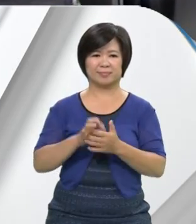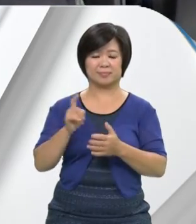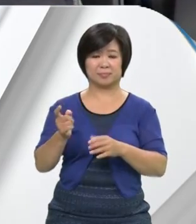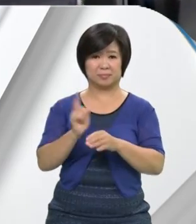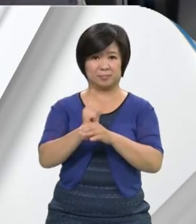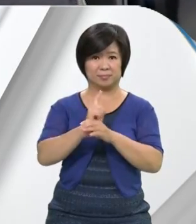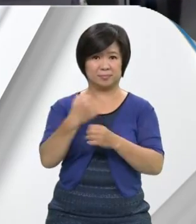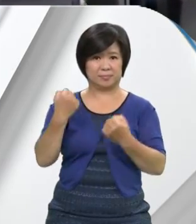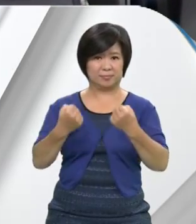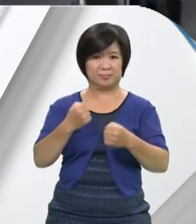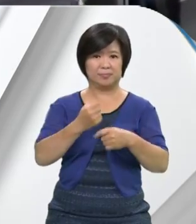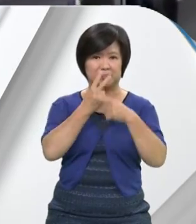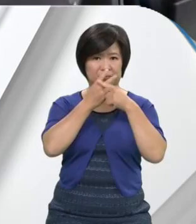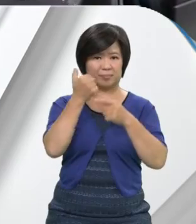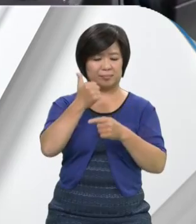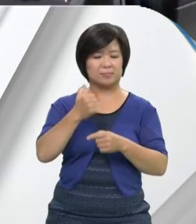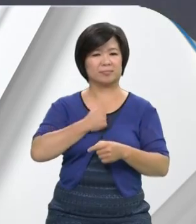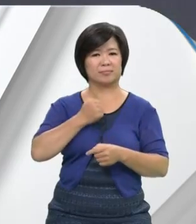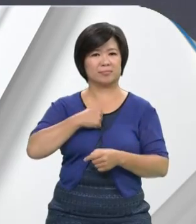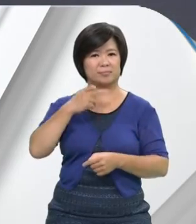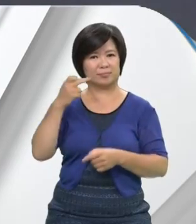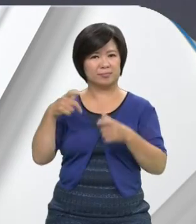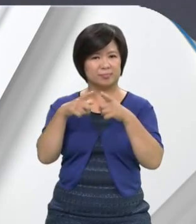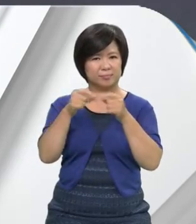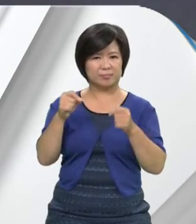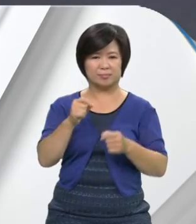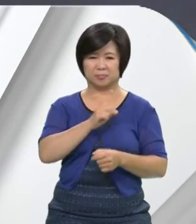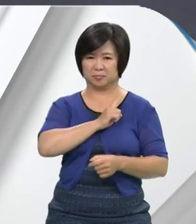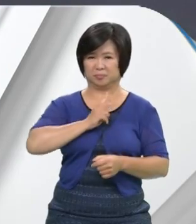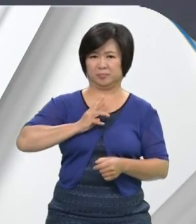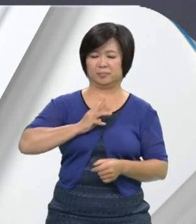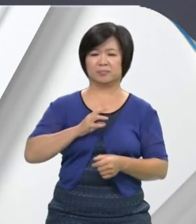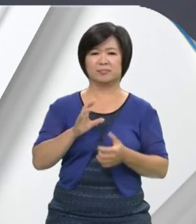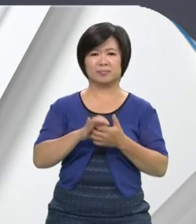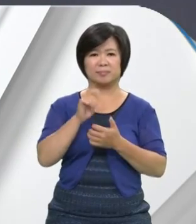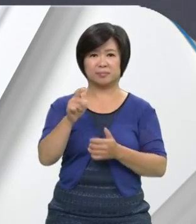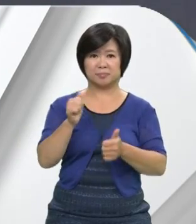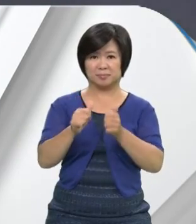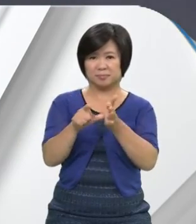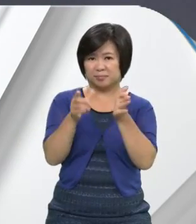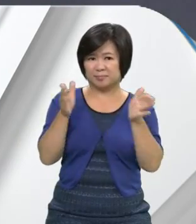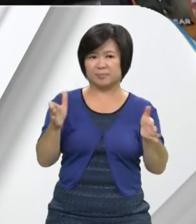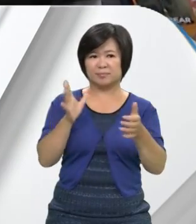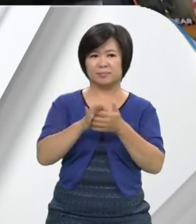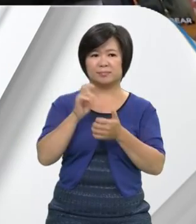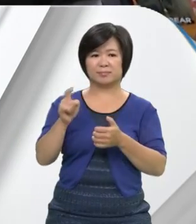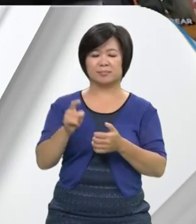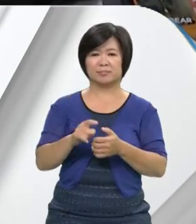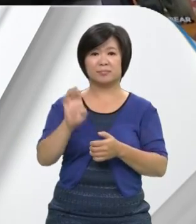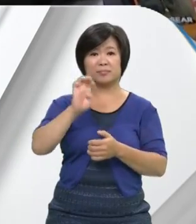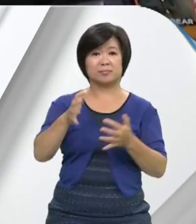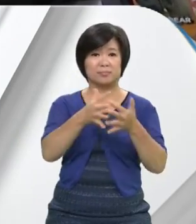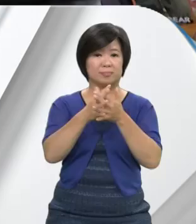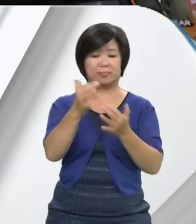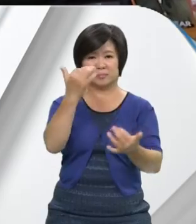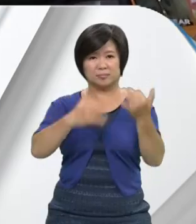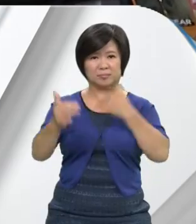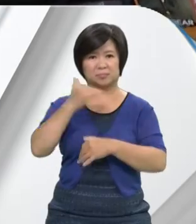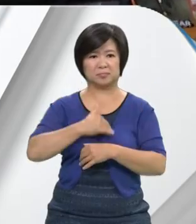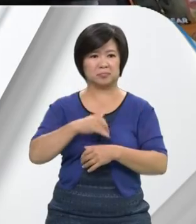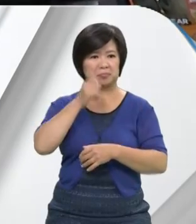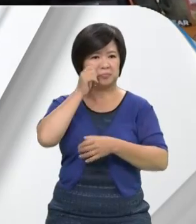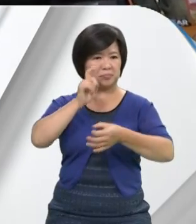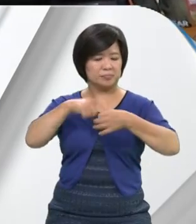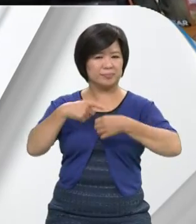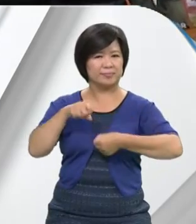机的感情上，同时晓得讲英文、日文、亚吉亚种的方言。比赛期间，伊都用美丽号来到台湾，几日前年的收入每至